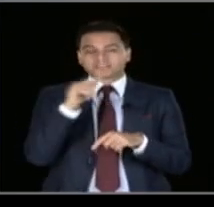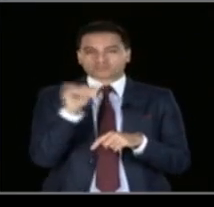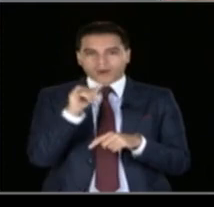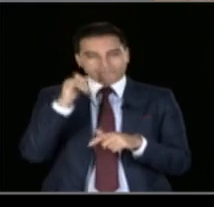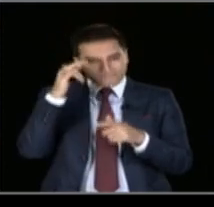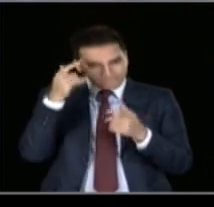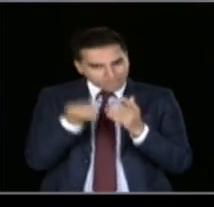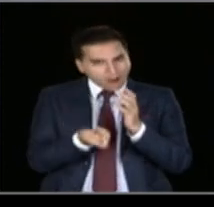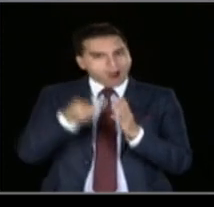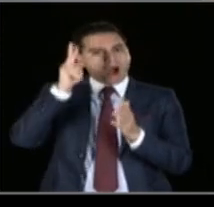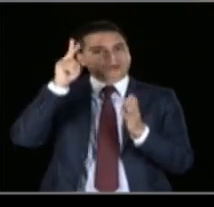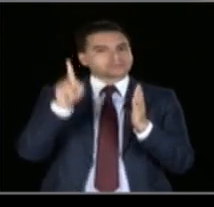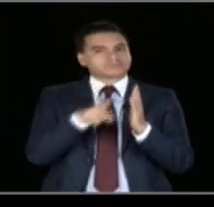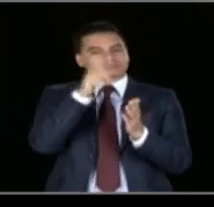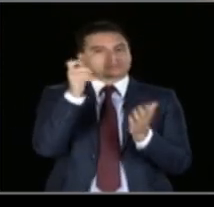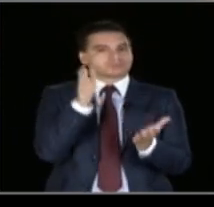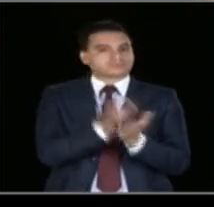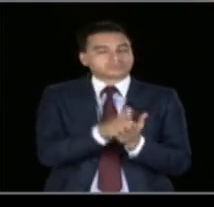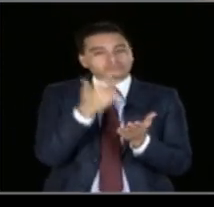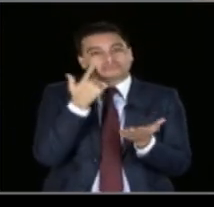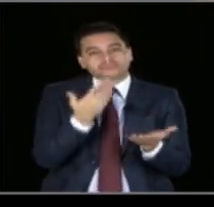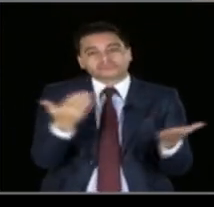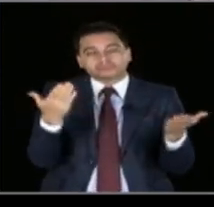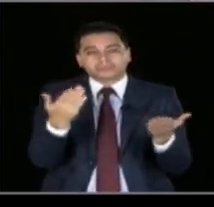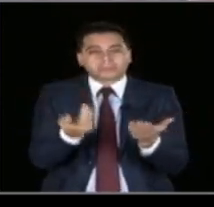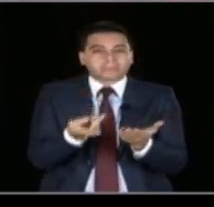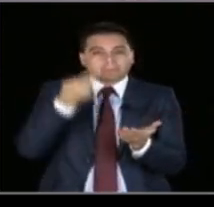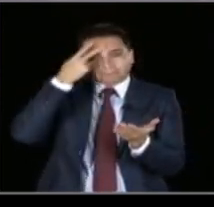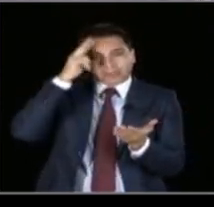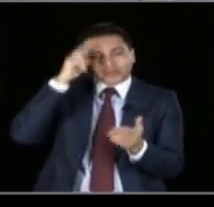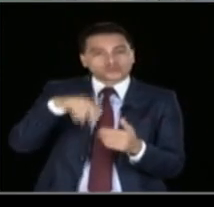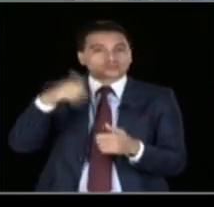شوية حظ. يا ترى عجلة الحظ هتبتسم